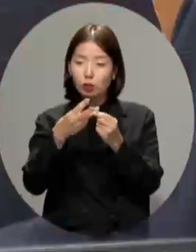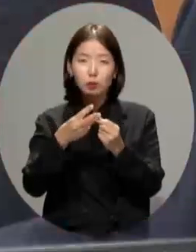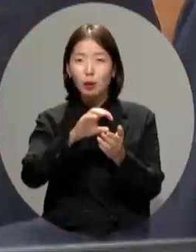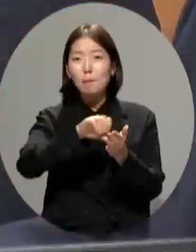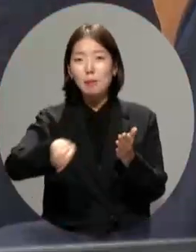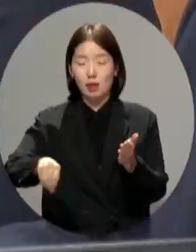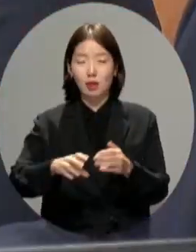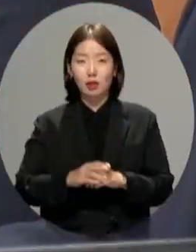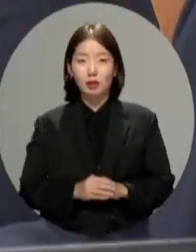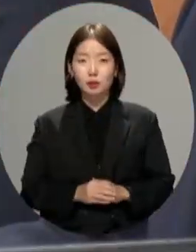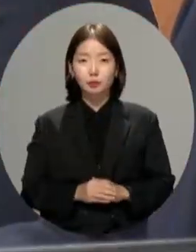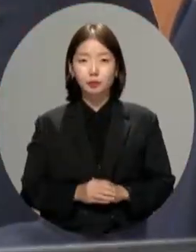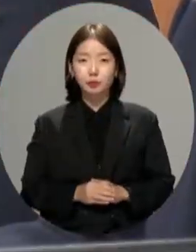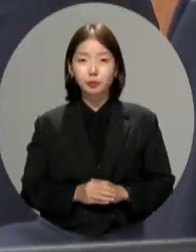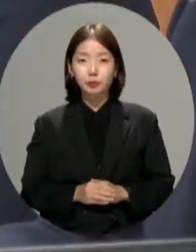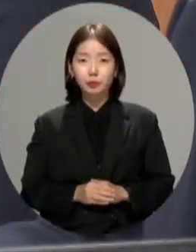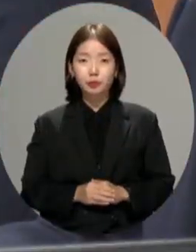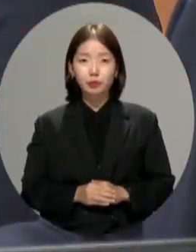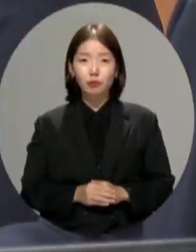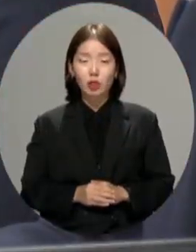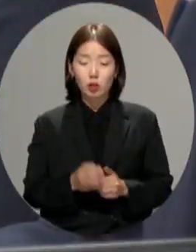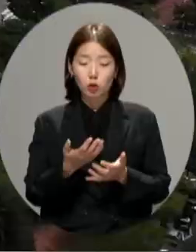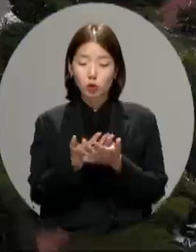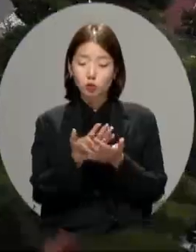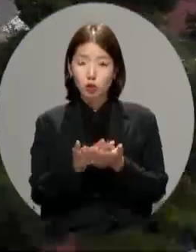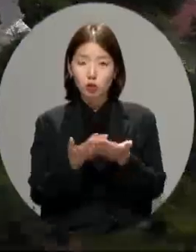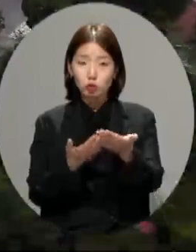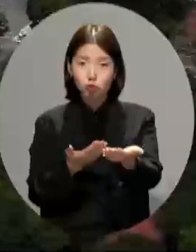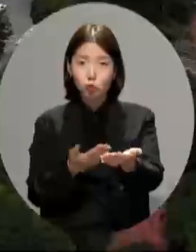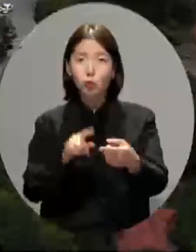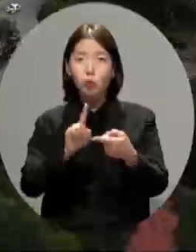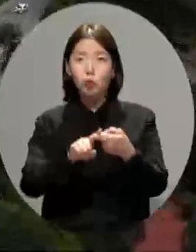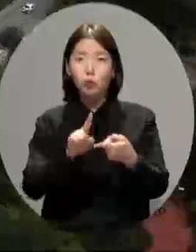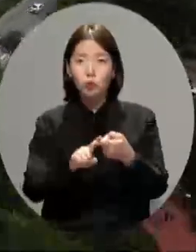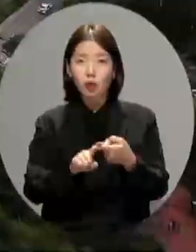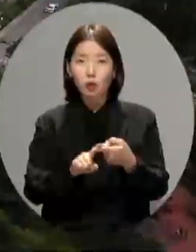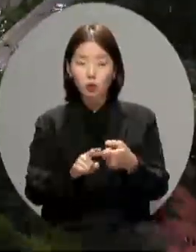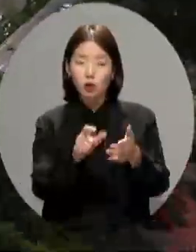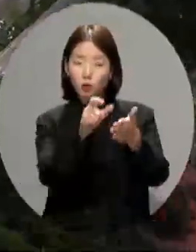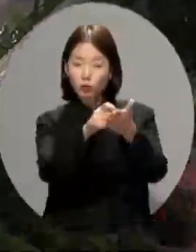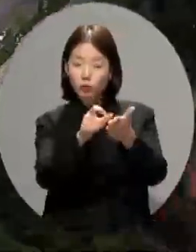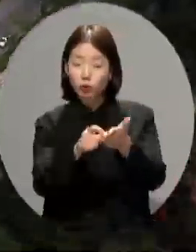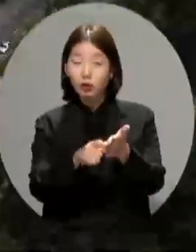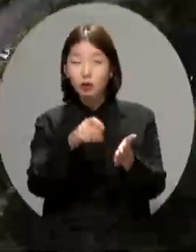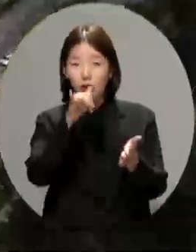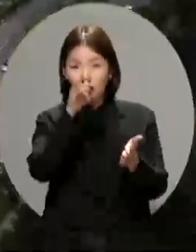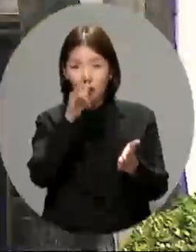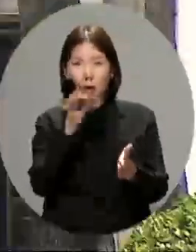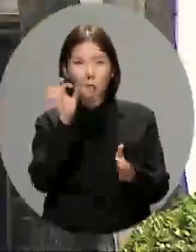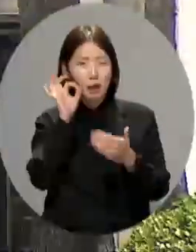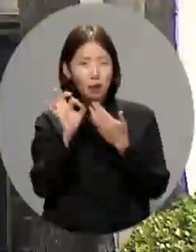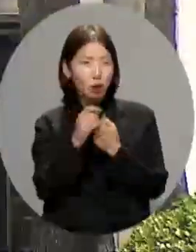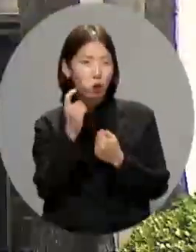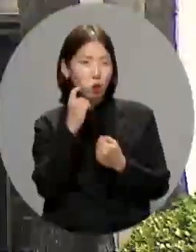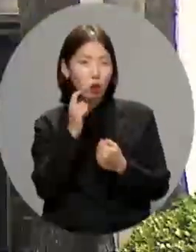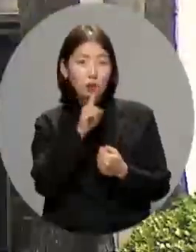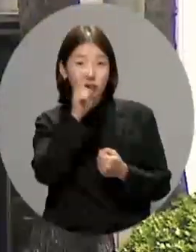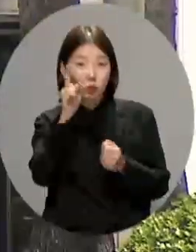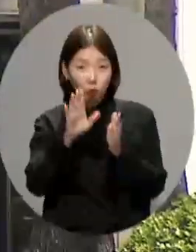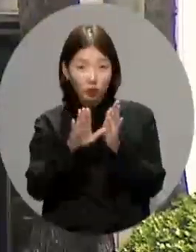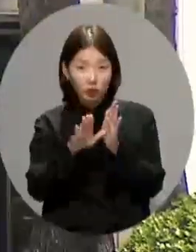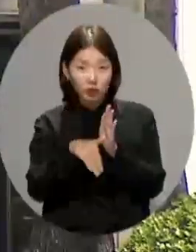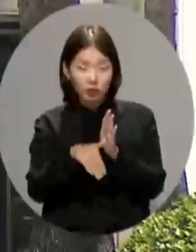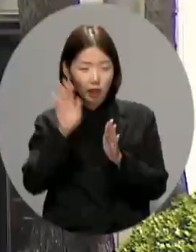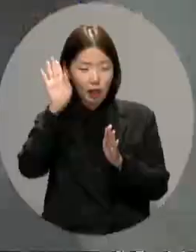제외됐습니다 공직자가 제출한 제사는 그대로 관보의 게재되는데 거짓으로 신고한 경우 등에